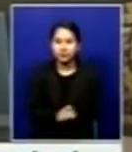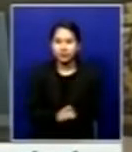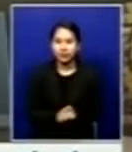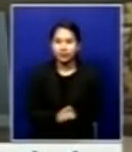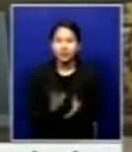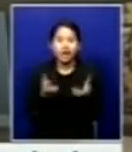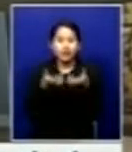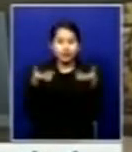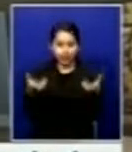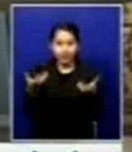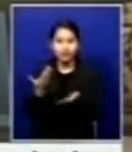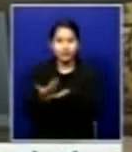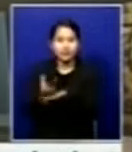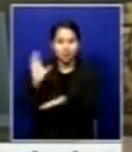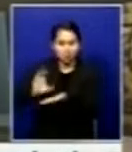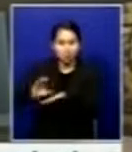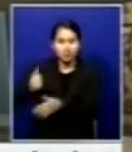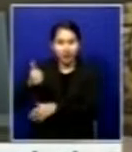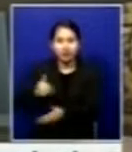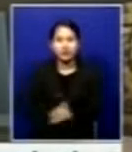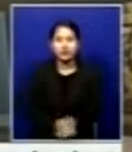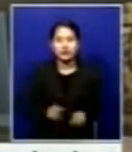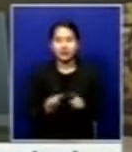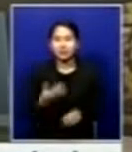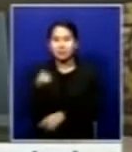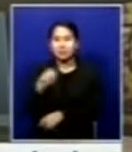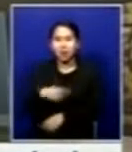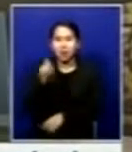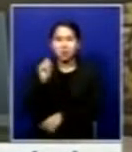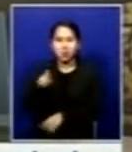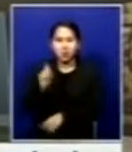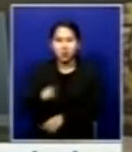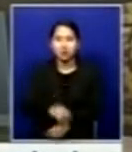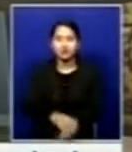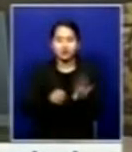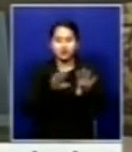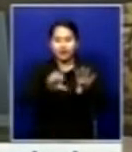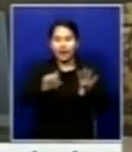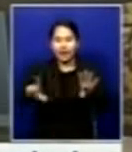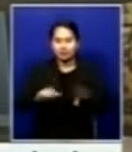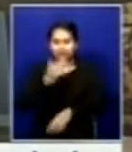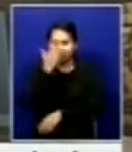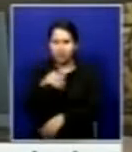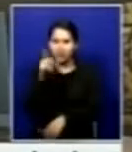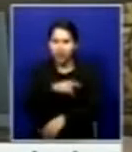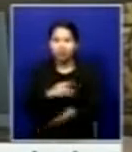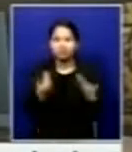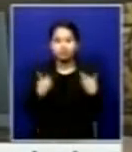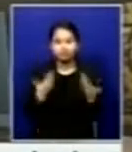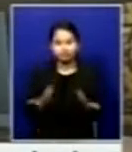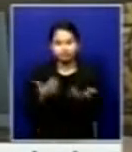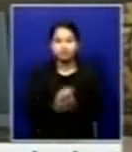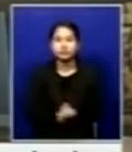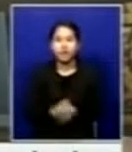กติได้ท่านบอกจำเป็นเร่งด่วน 400,000 ล้านกลิ่นมันจะขนาดไหนครับท่านท่านอันนี้คือสิ่งที่เป็นเห